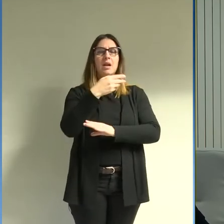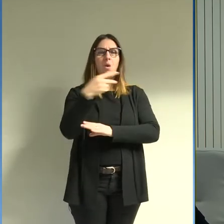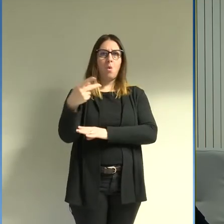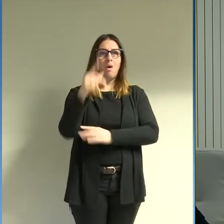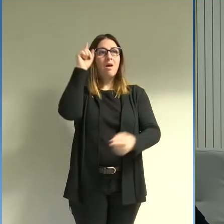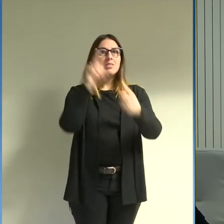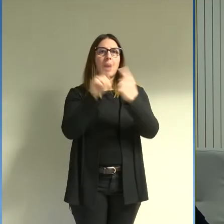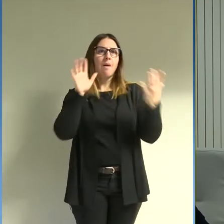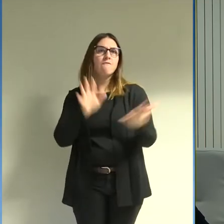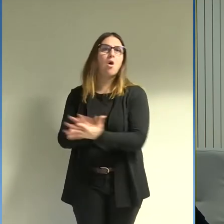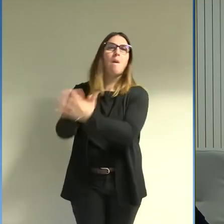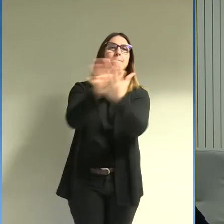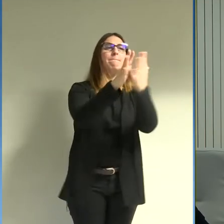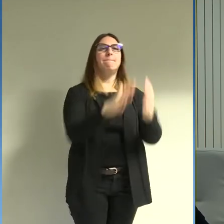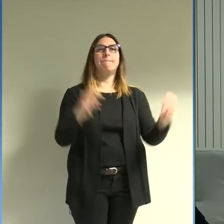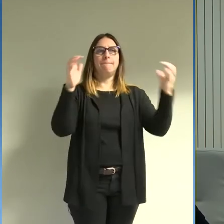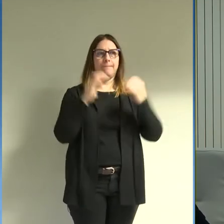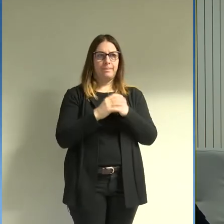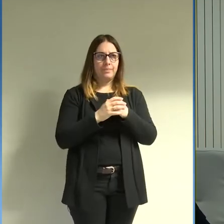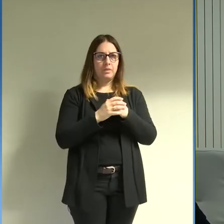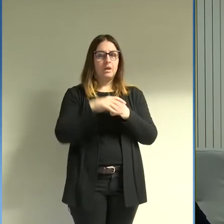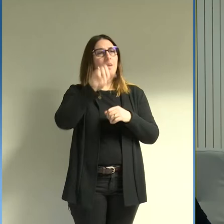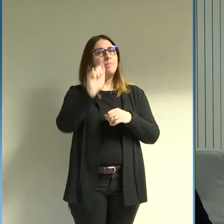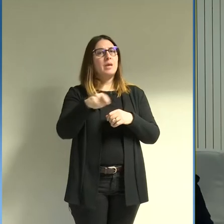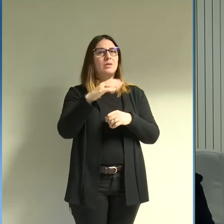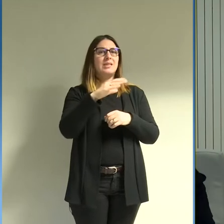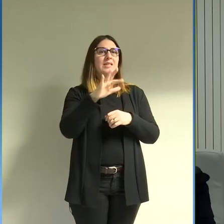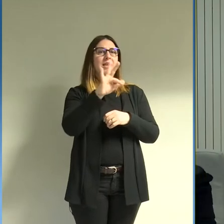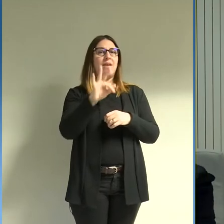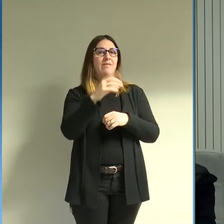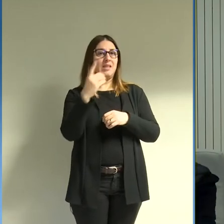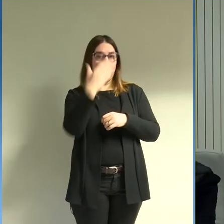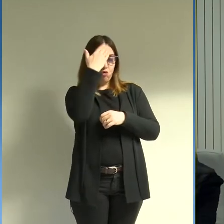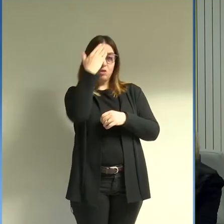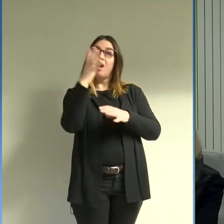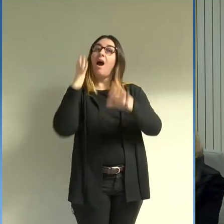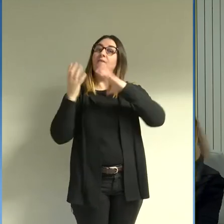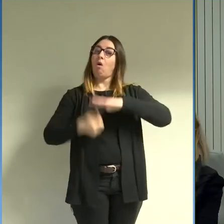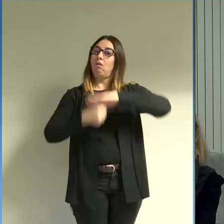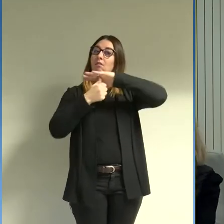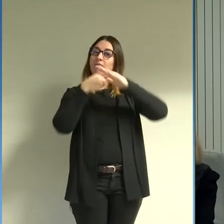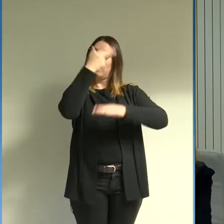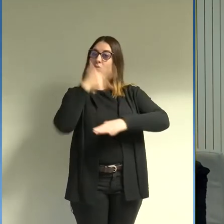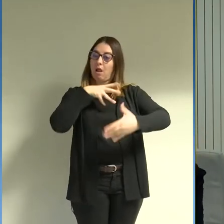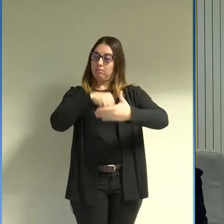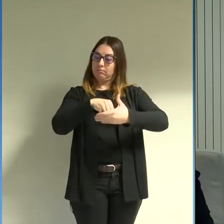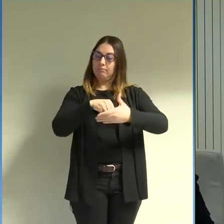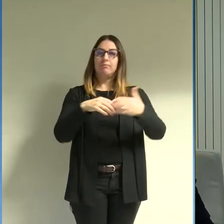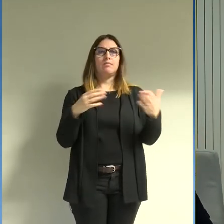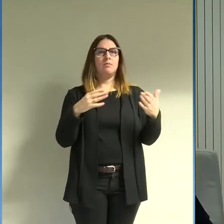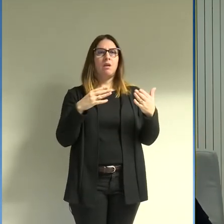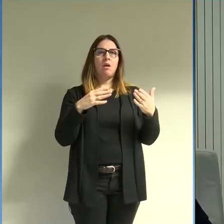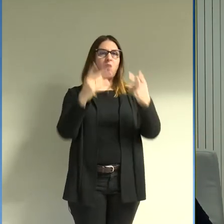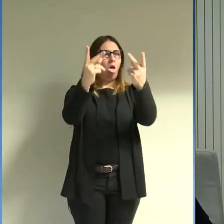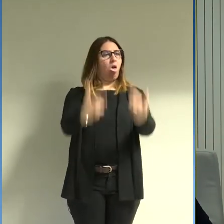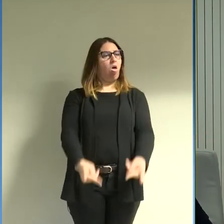forum alors même si je connais la valeur du ccfd pour avoir personnellement siéger dans leurs instances nationales et sans dédé dénigré par dont